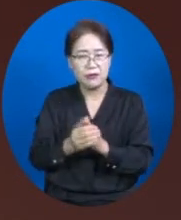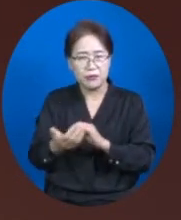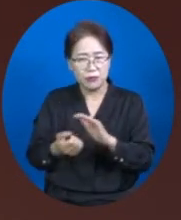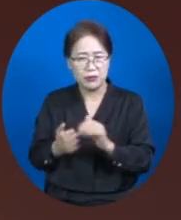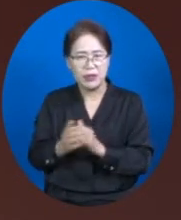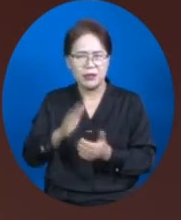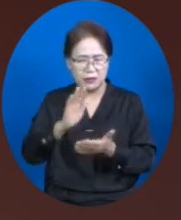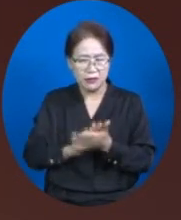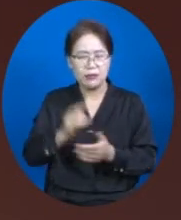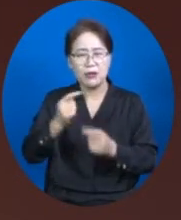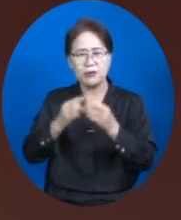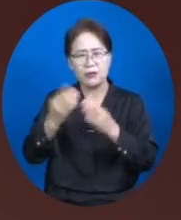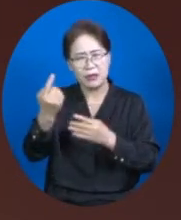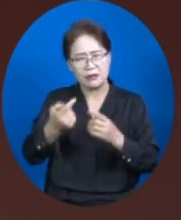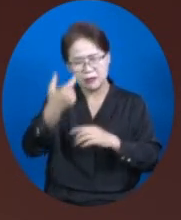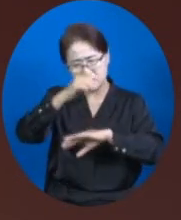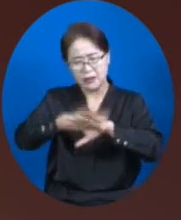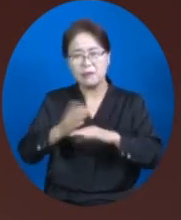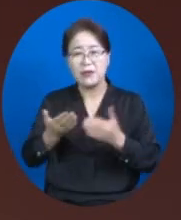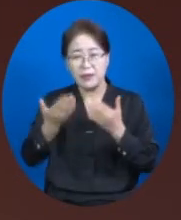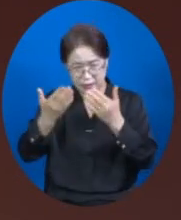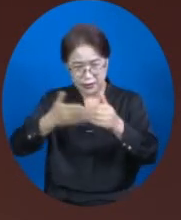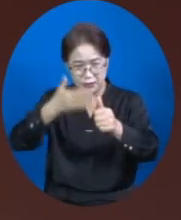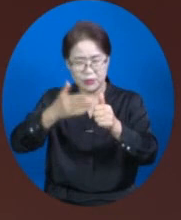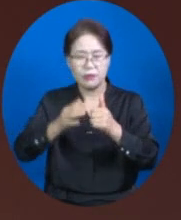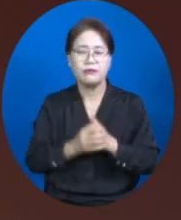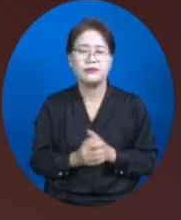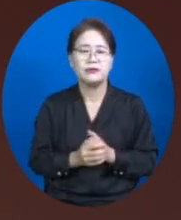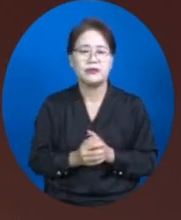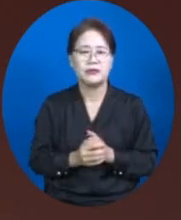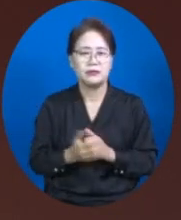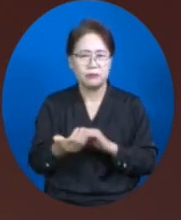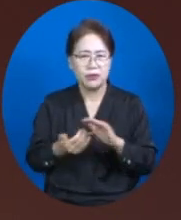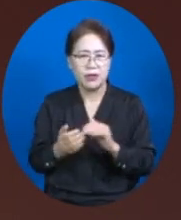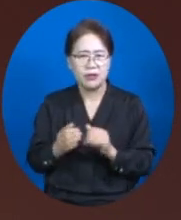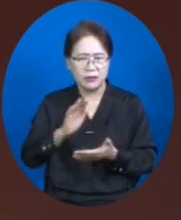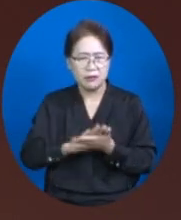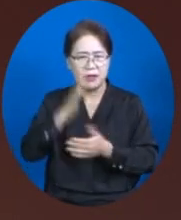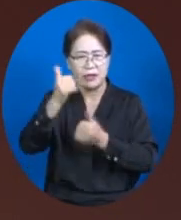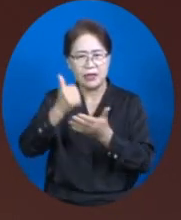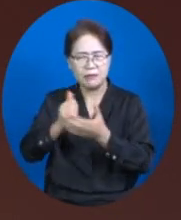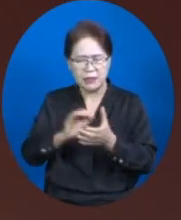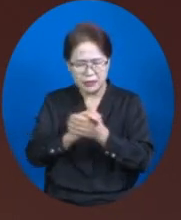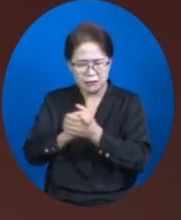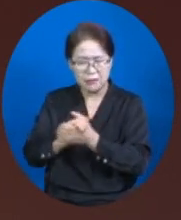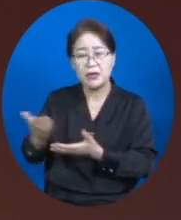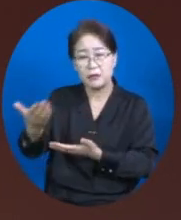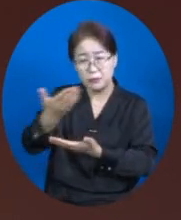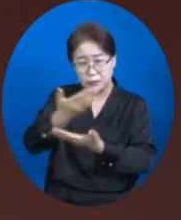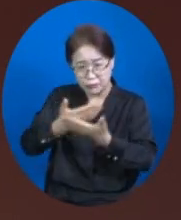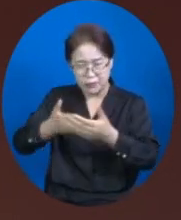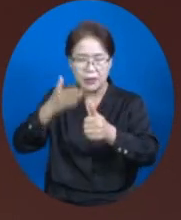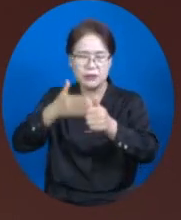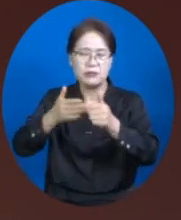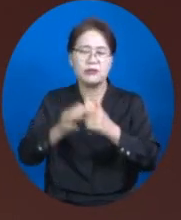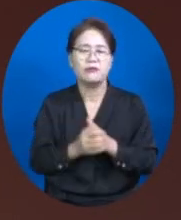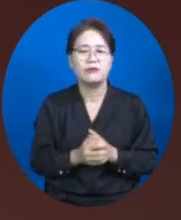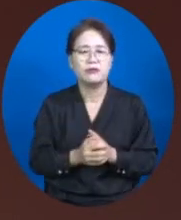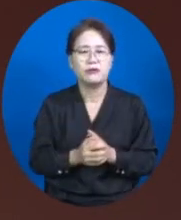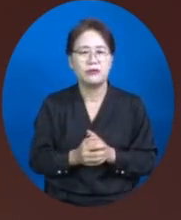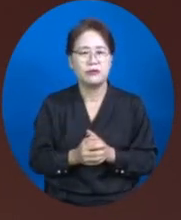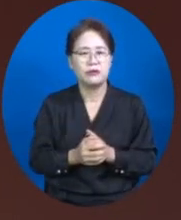더 뜨겁게 현장에 나와서 하나님을 예배할 수 있기를 바랍니다 이전보다 더 뜨겁게 하나님과 친밀한 사귐을 갖기를 바랍니다